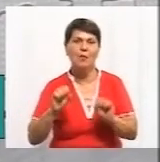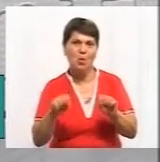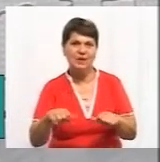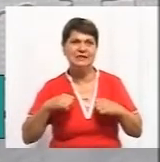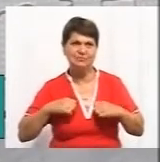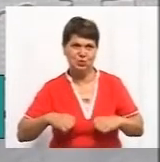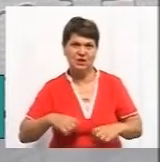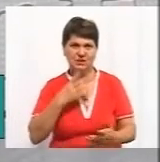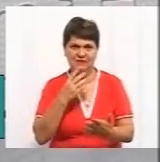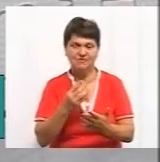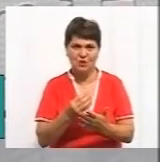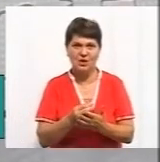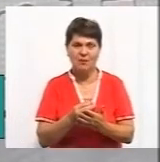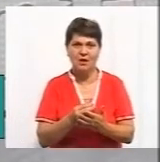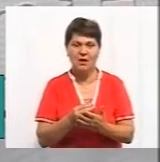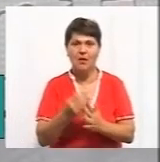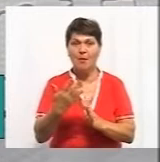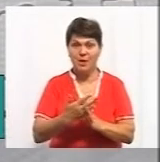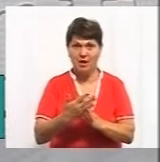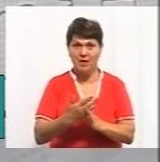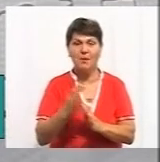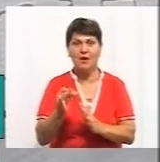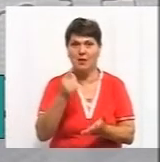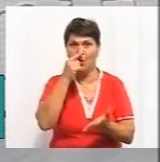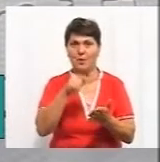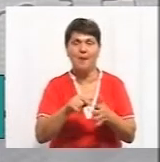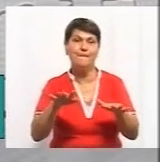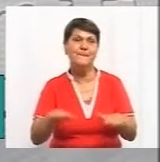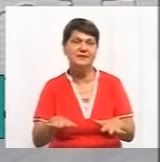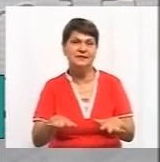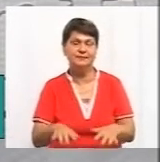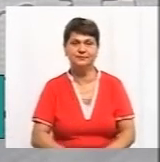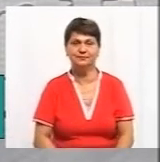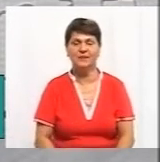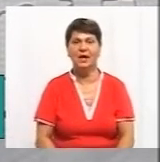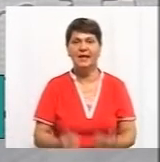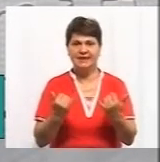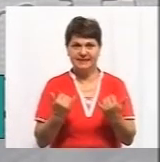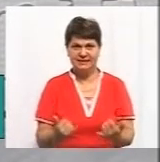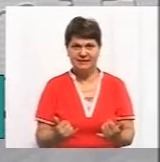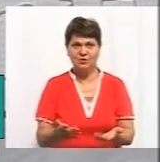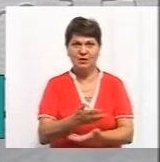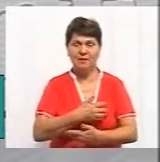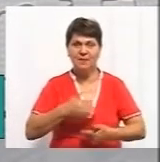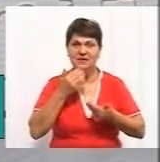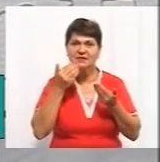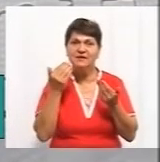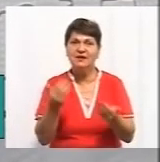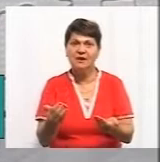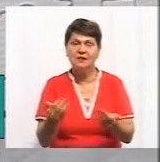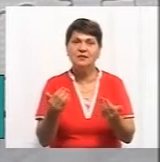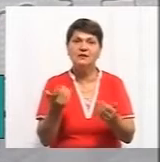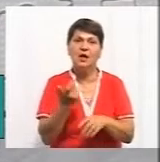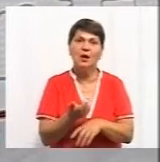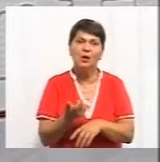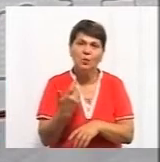спокійно своїми пільгами користуватися, відповідно, добиратися до місць призначення. Сьогодні ми зверталися вже